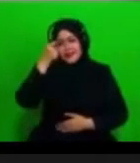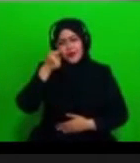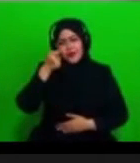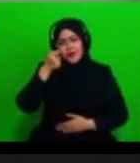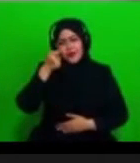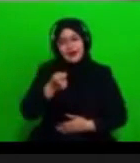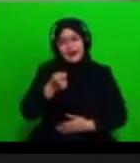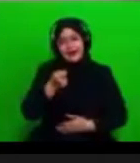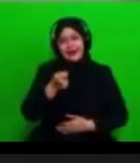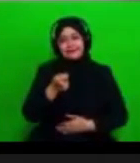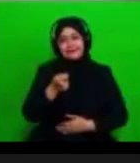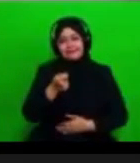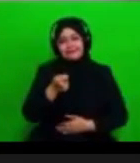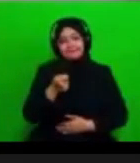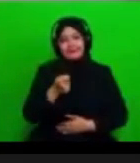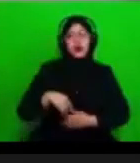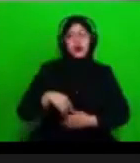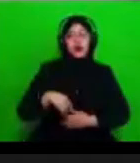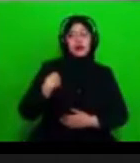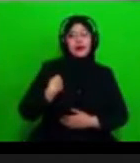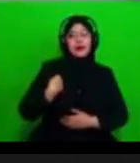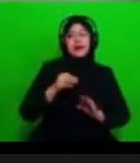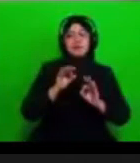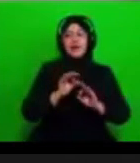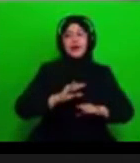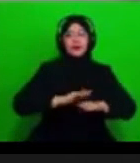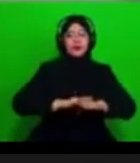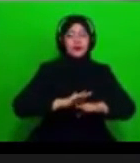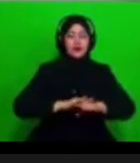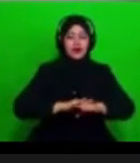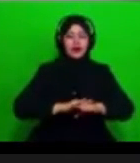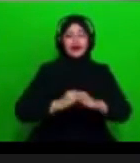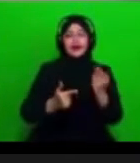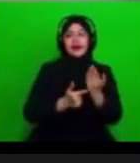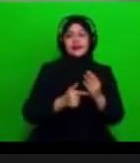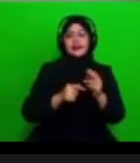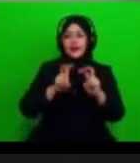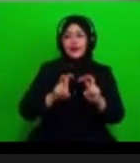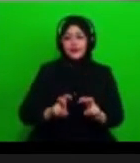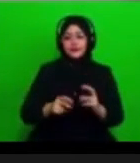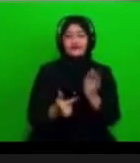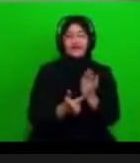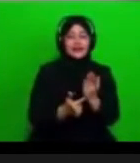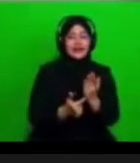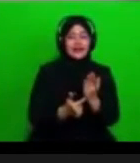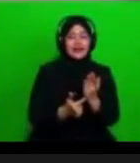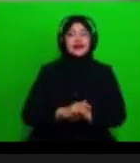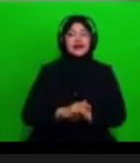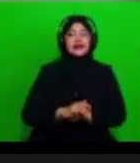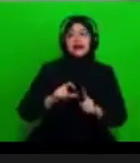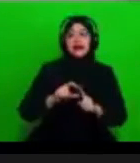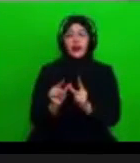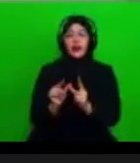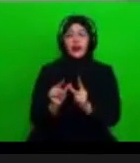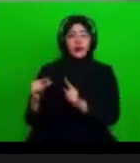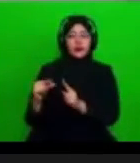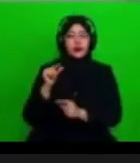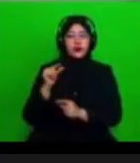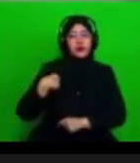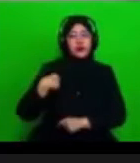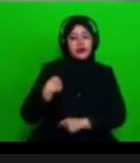apresiasi setinggi-tingginya kepada Kementerian Pendidikan, Kebudayaan, Riset dan Teknologi serta Dharma Wanita